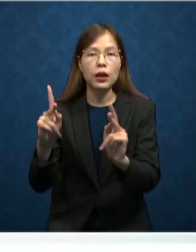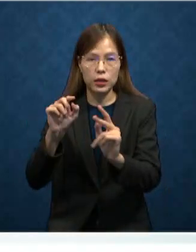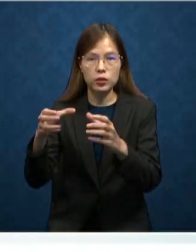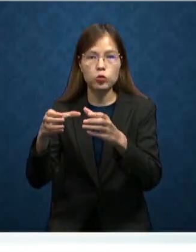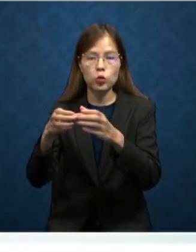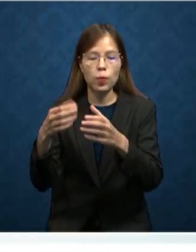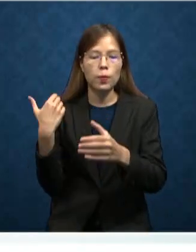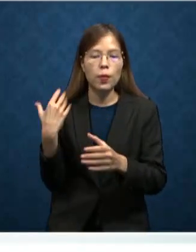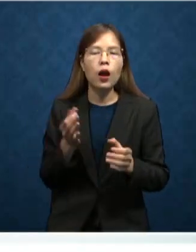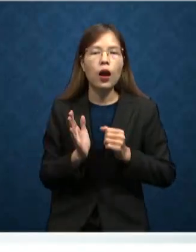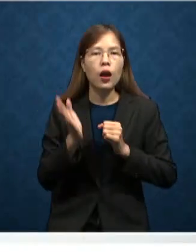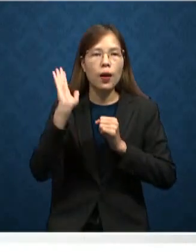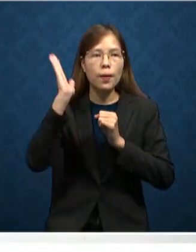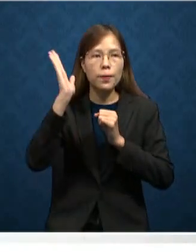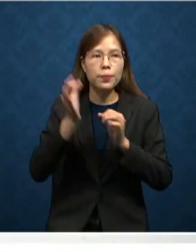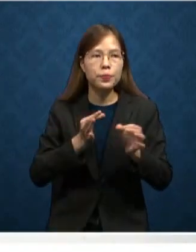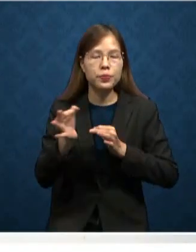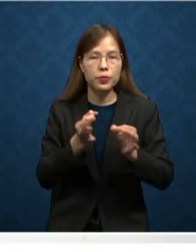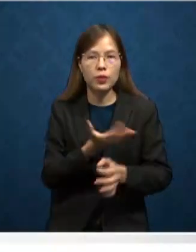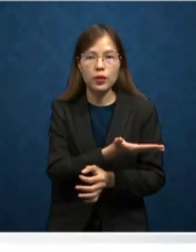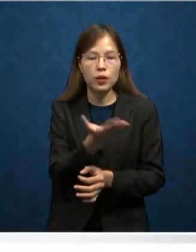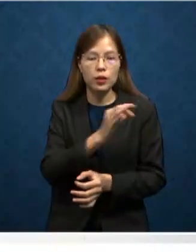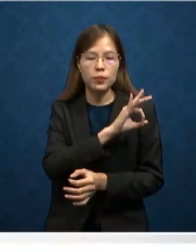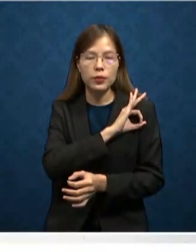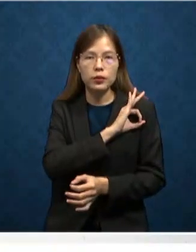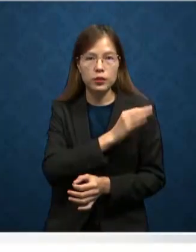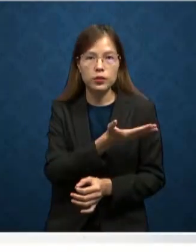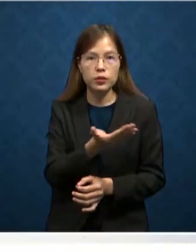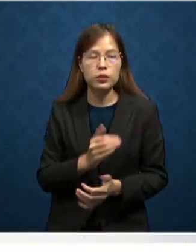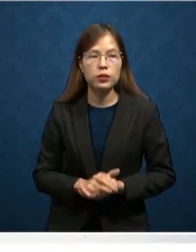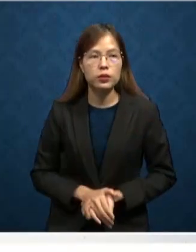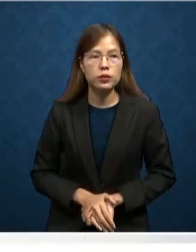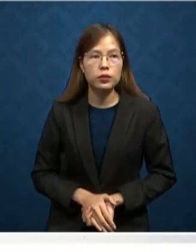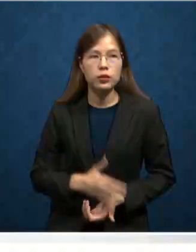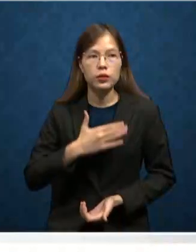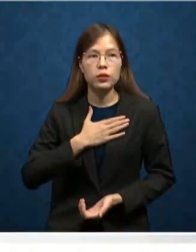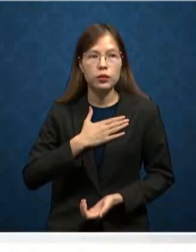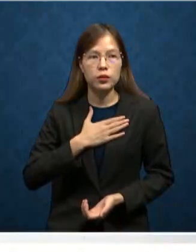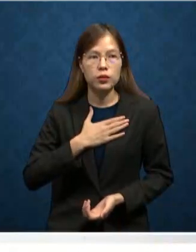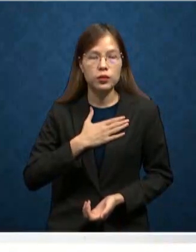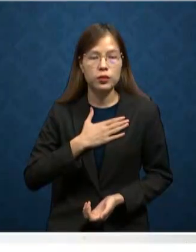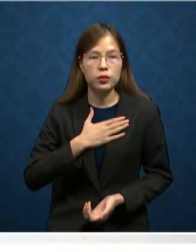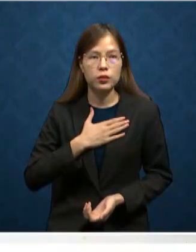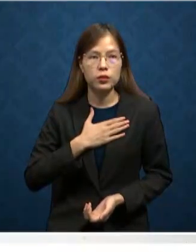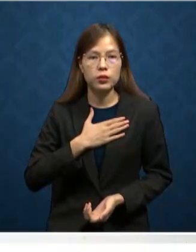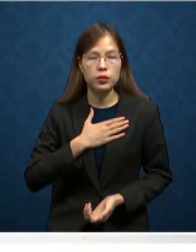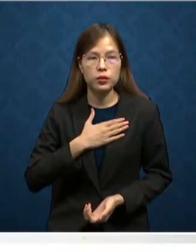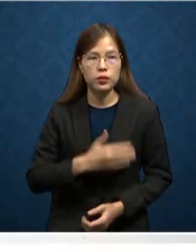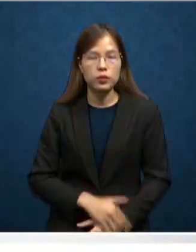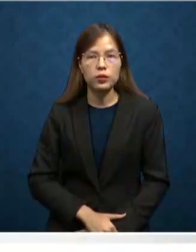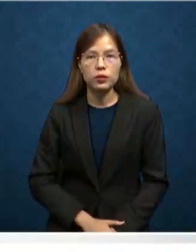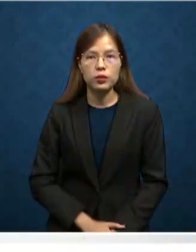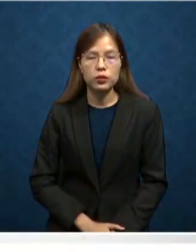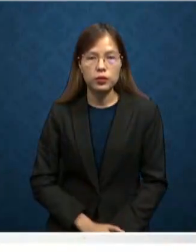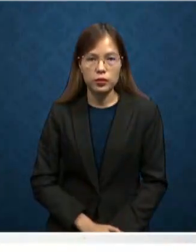ขอบคุณทั้ง 2ท่านนะครับท่านอนุศักดิ์กับท่านสานิตนะครับผมขอเอาความเห็นท่านสานิตมามา